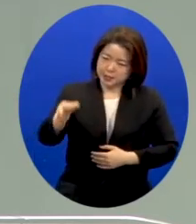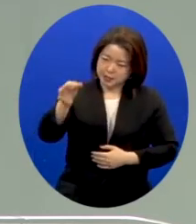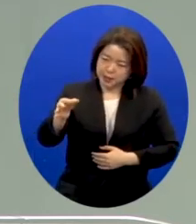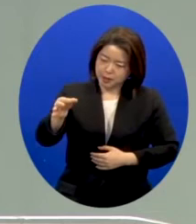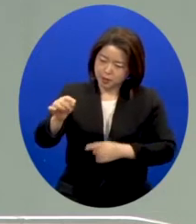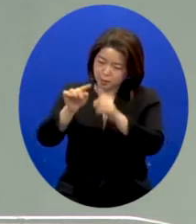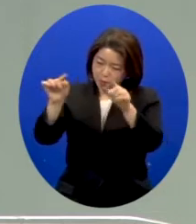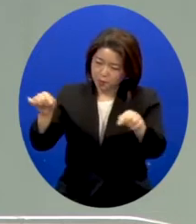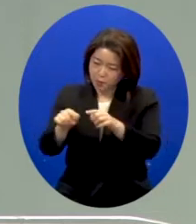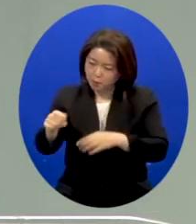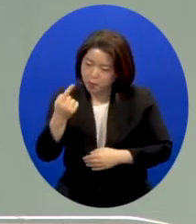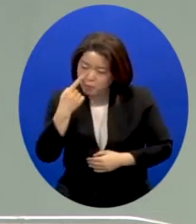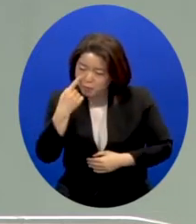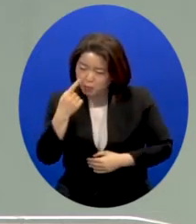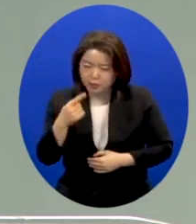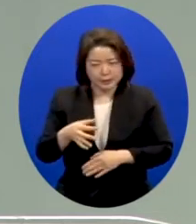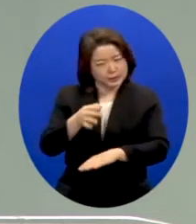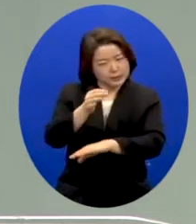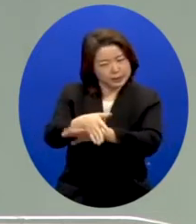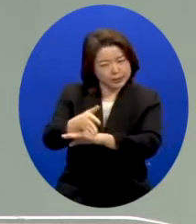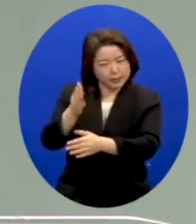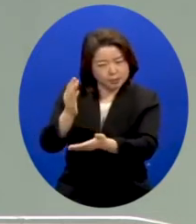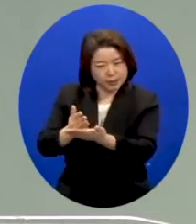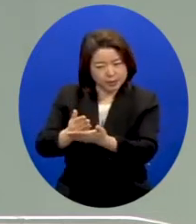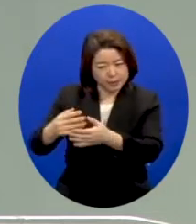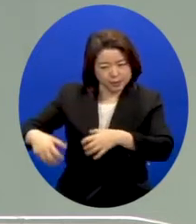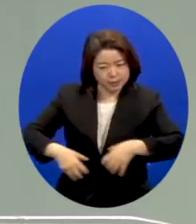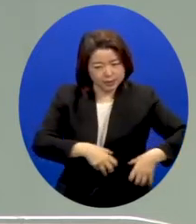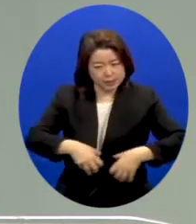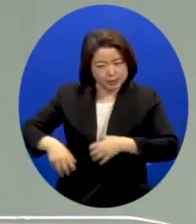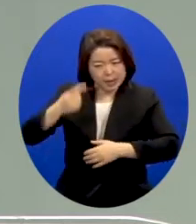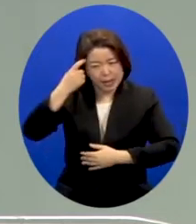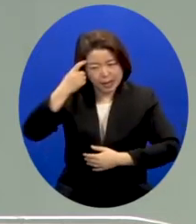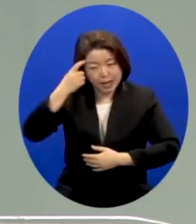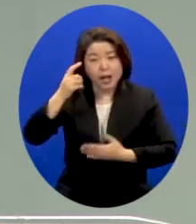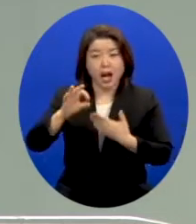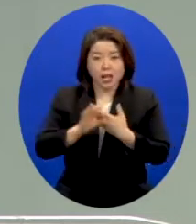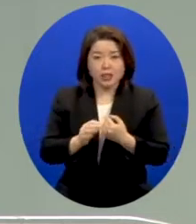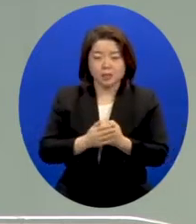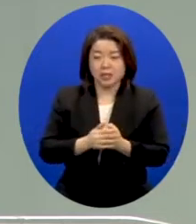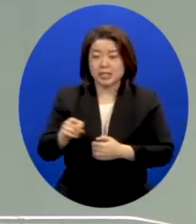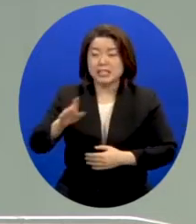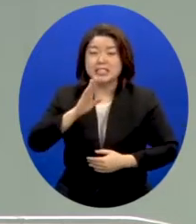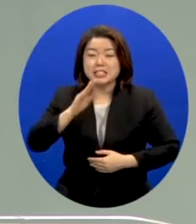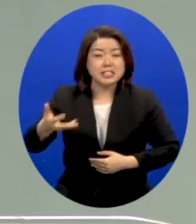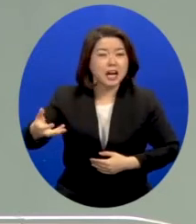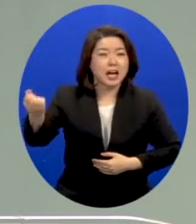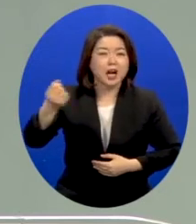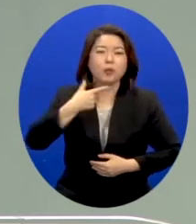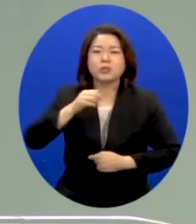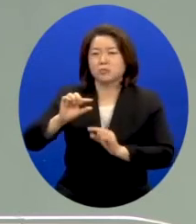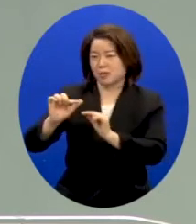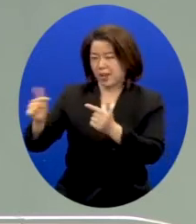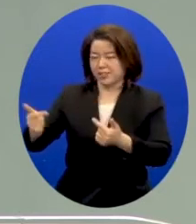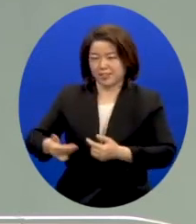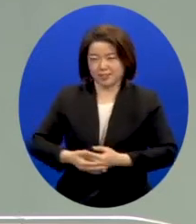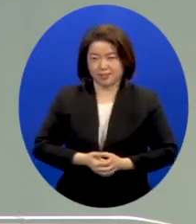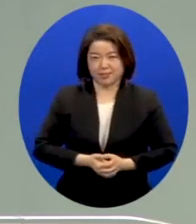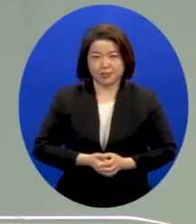보고 이게 살아야 사야되나 말아야되나 이렇게 계산이 된다면 진짜 가지고 싶은 건 아니에요